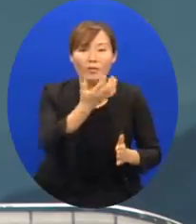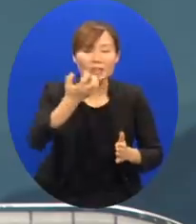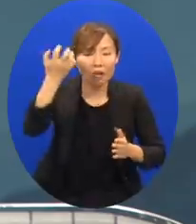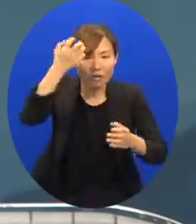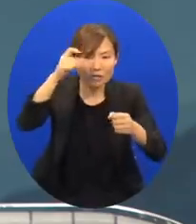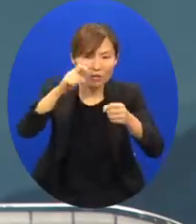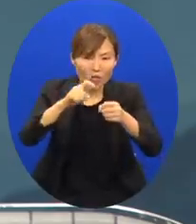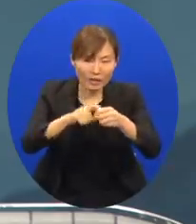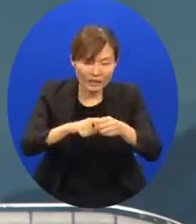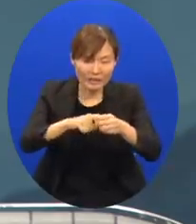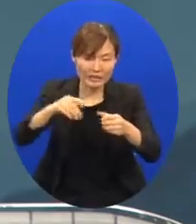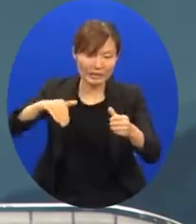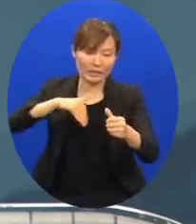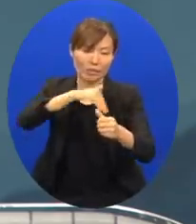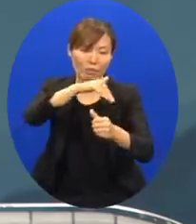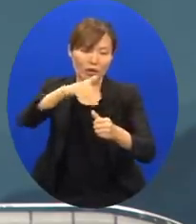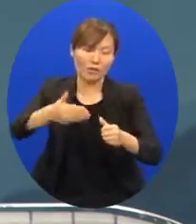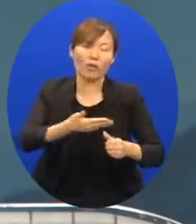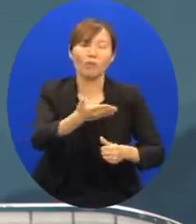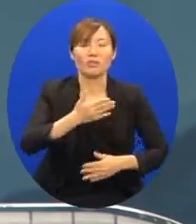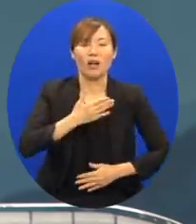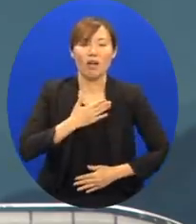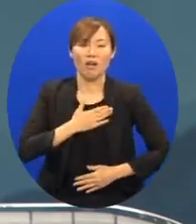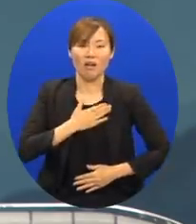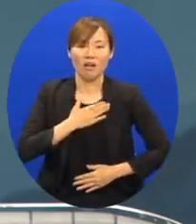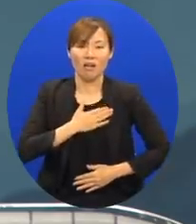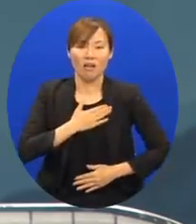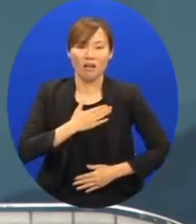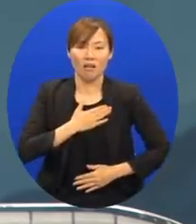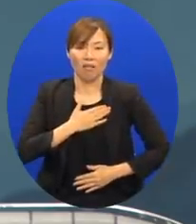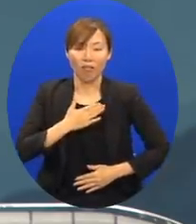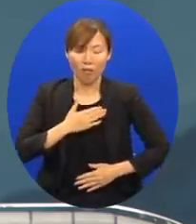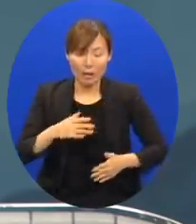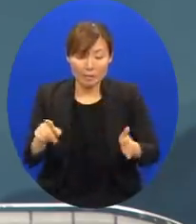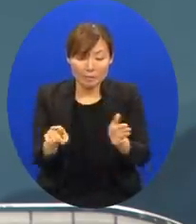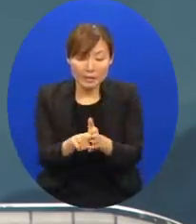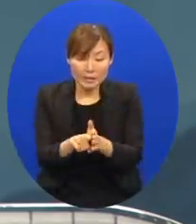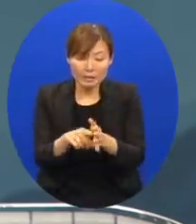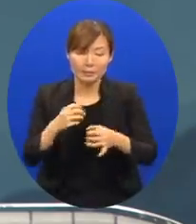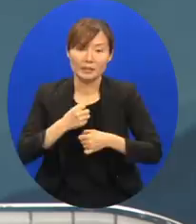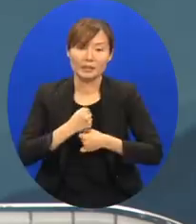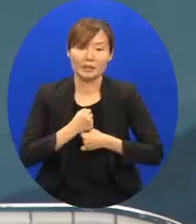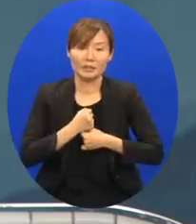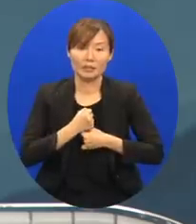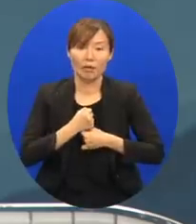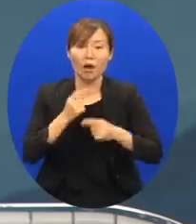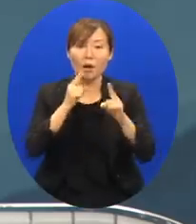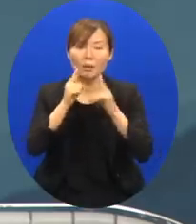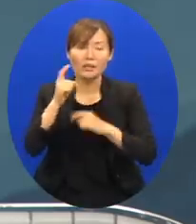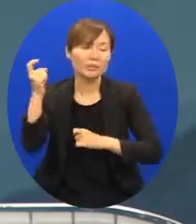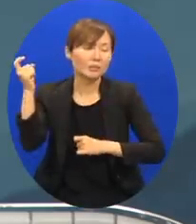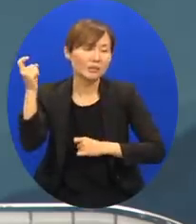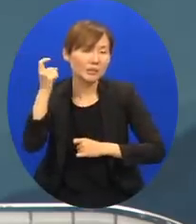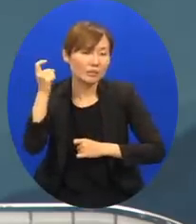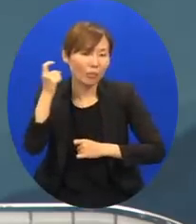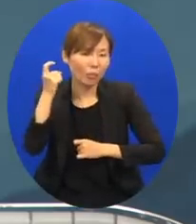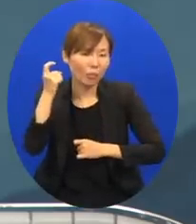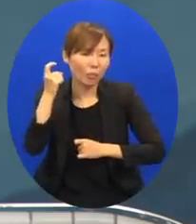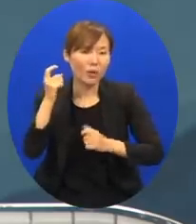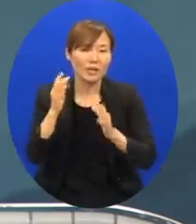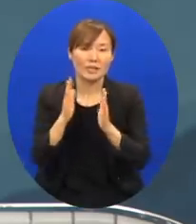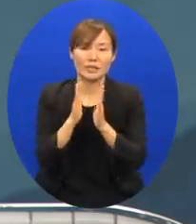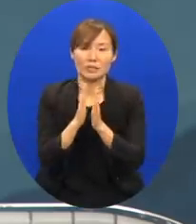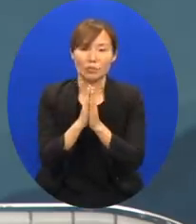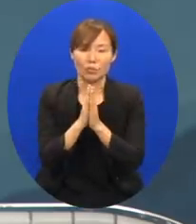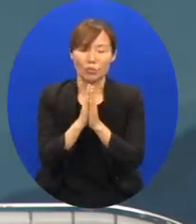여러분 안에 그래도 내가 이만큼 믿음을 지킬 수 있는 것은 말씀을 듣고 그 상태로 기도를 해 보려고